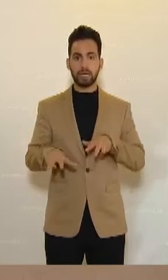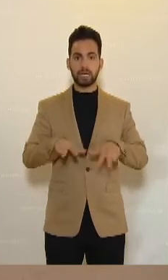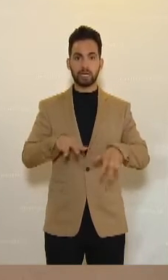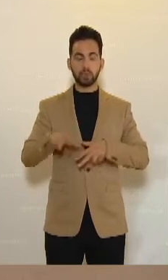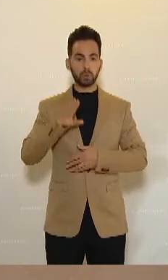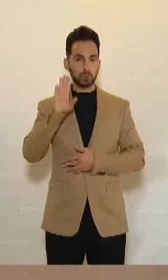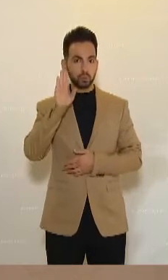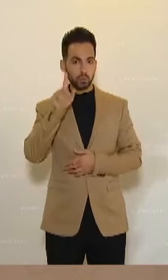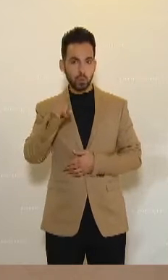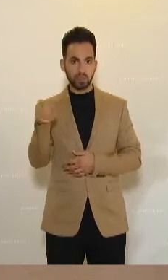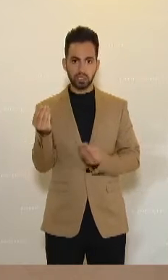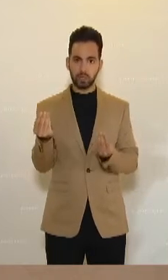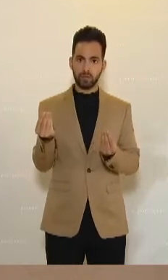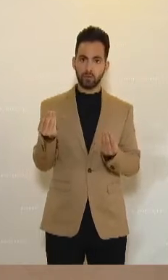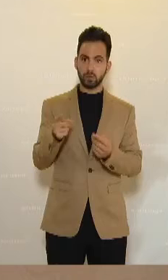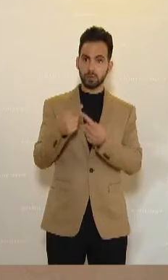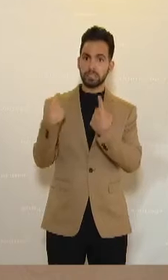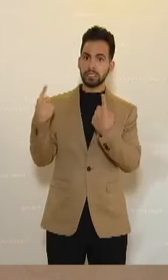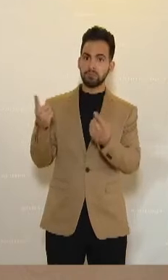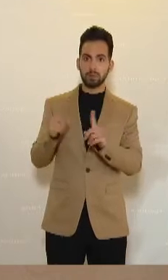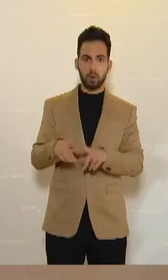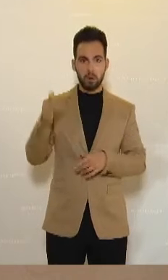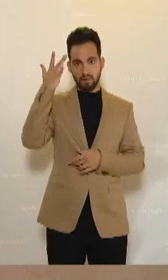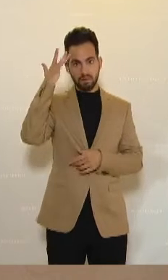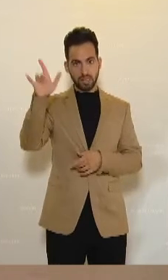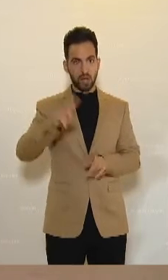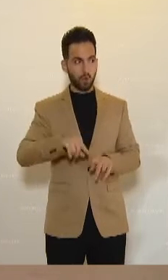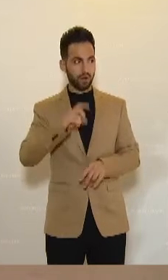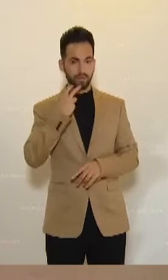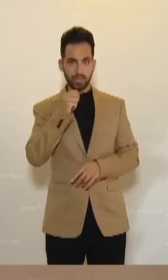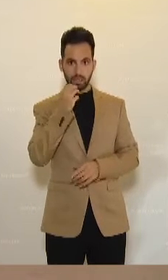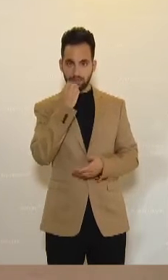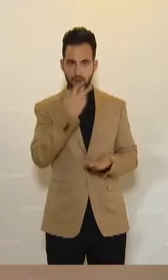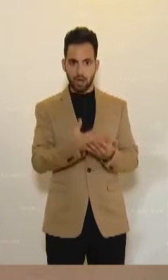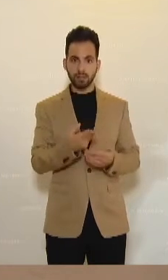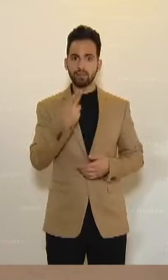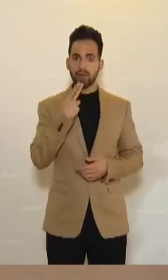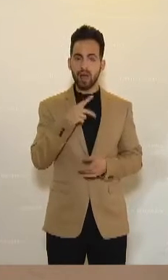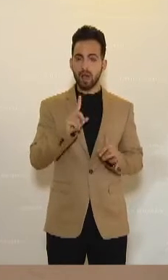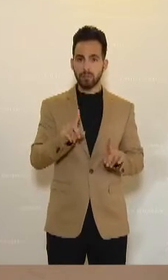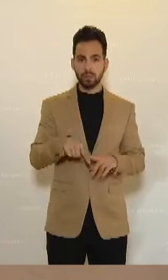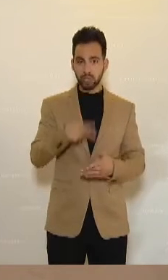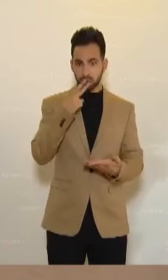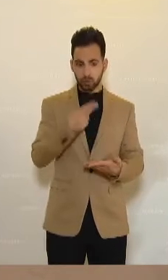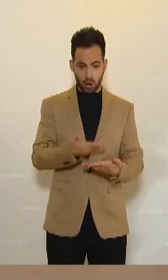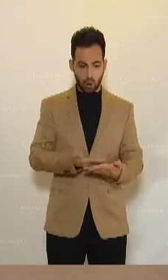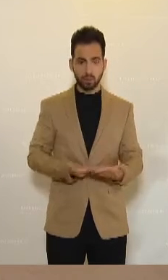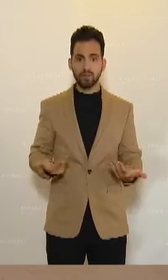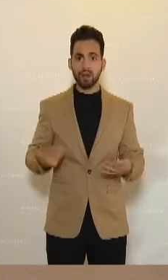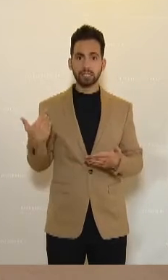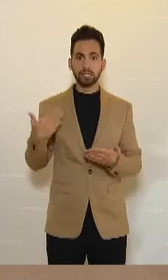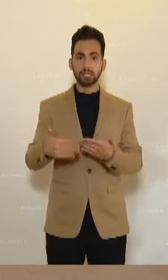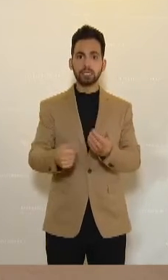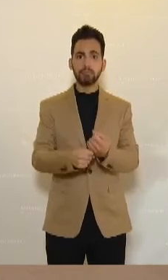zuhört, hat man den Eindruck, die wissen es nicht so recht, sie wollen es nicht sagen. Aber man braucht ja nur darauf schauen, was getan